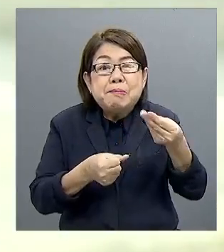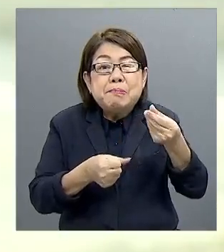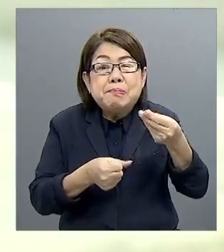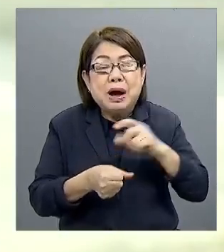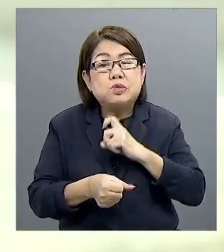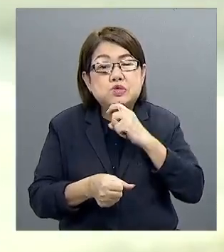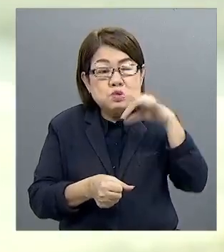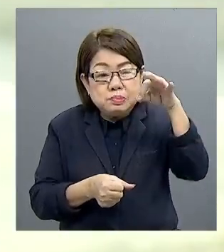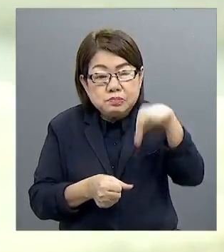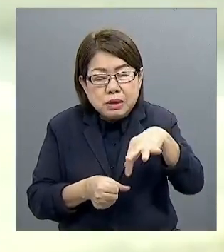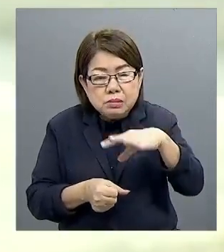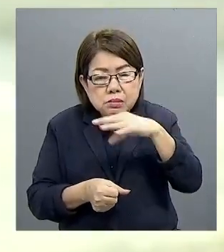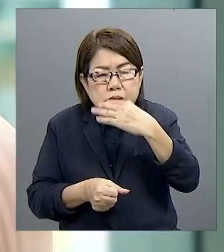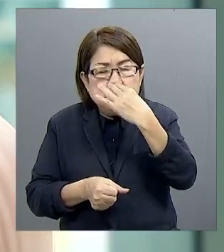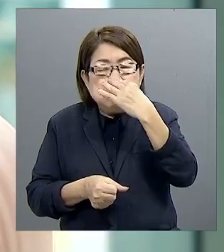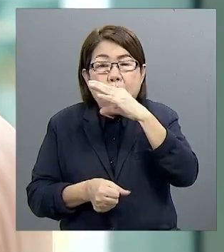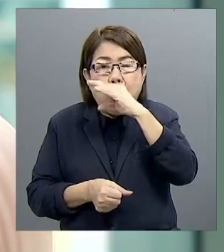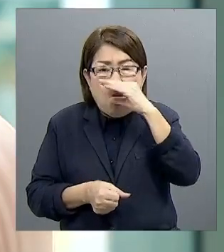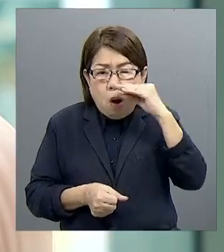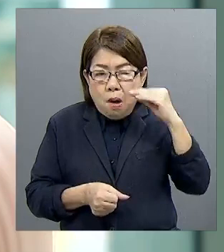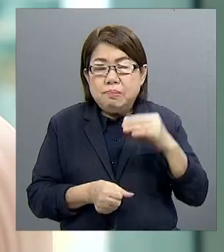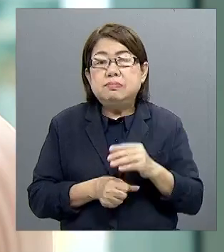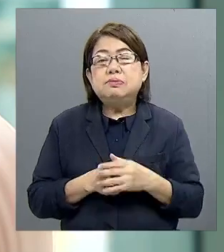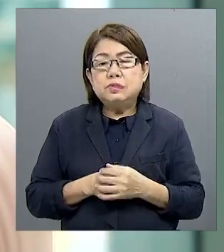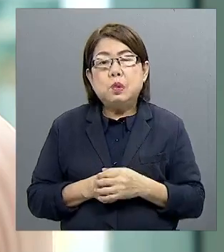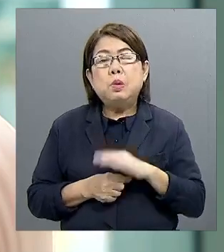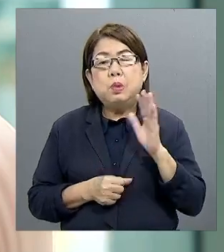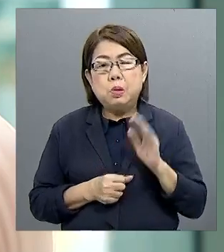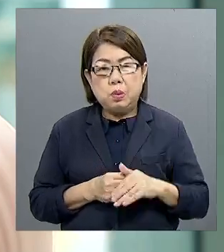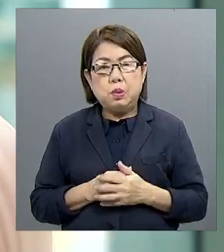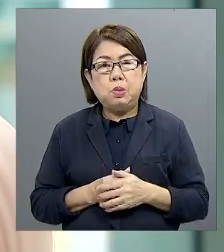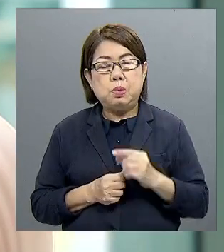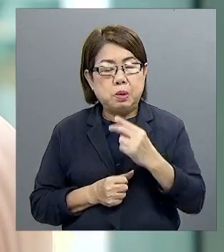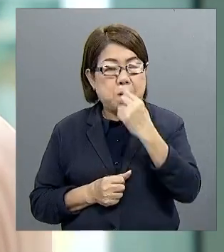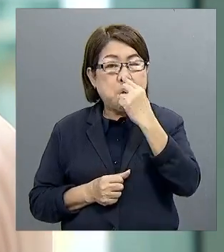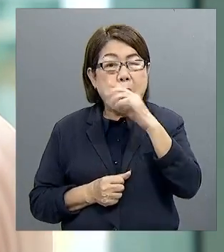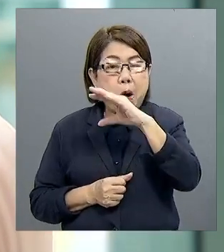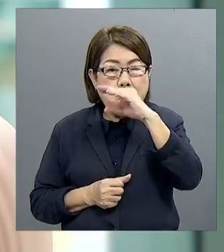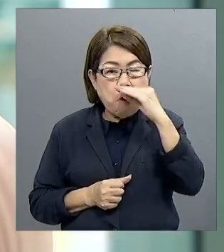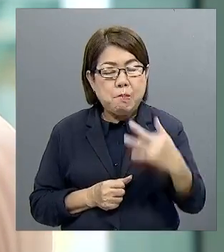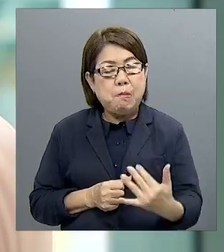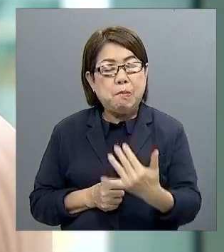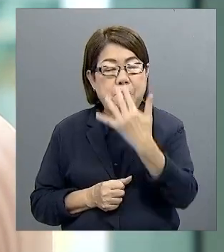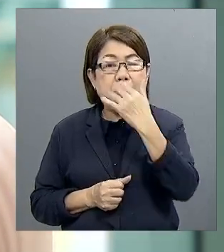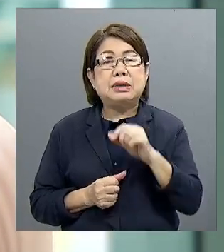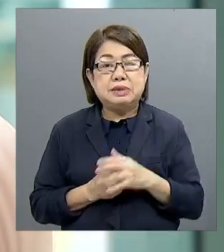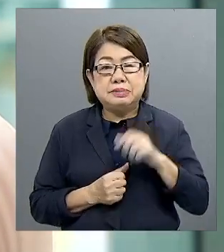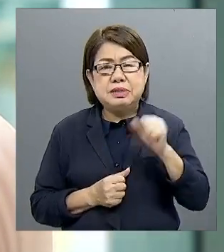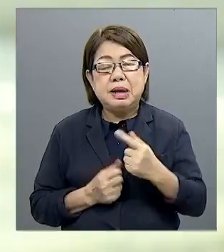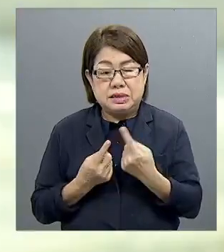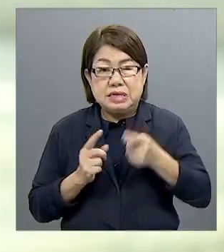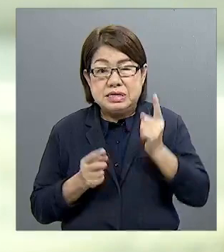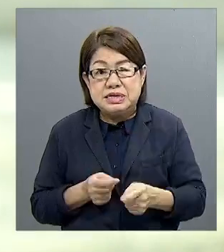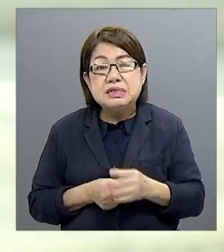ครีมมี่นัตตี้เฟลเวอร์มันจะดูริชเนสขึ้นมานิดนึง จะหอม ถูกครับ มันจะดัดอันดับเรื่องของความขมในโกโก้ลงได